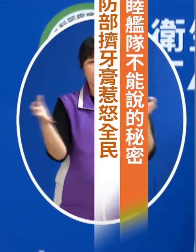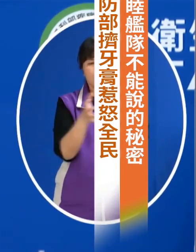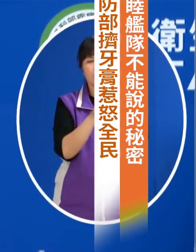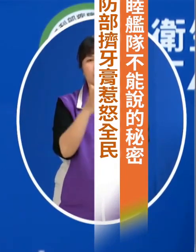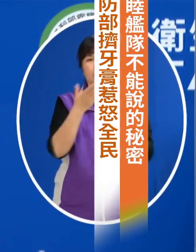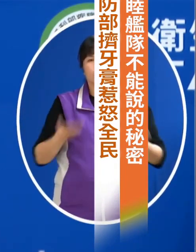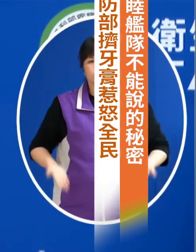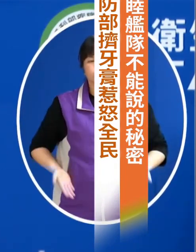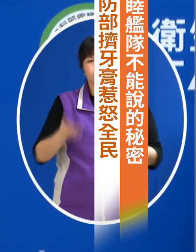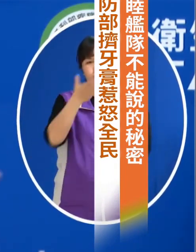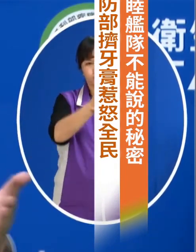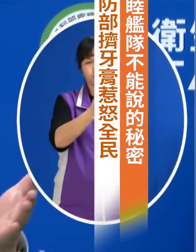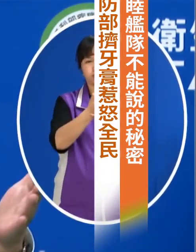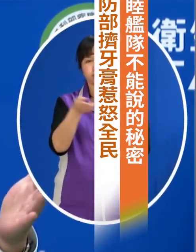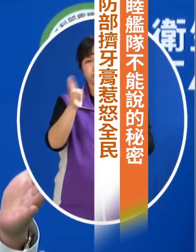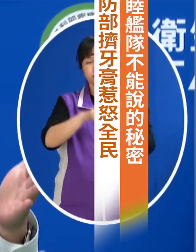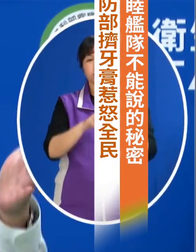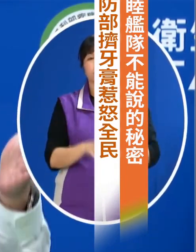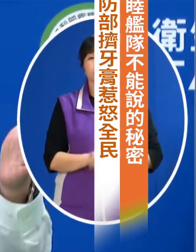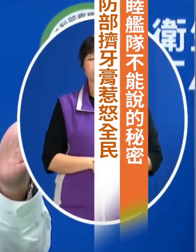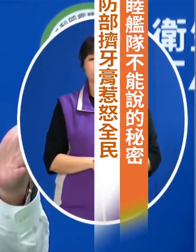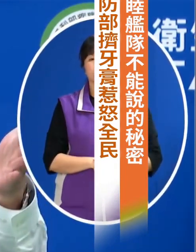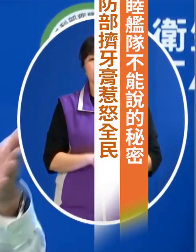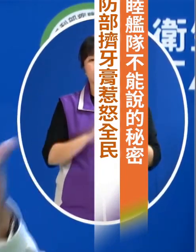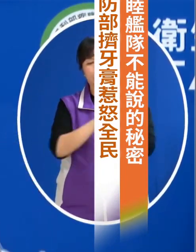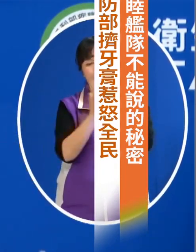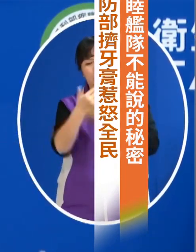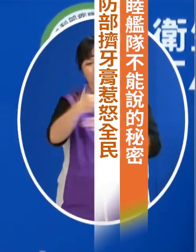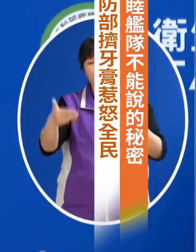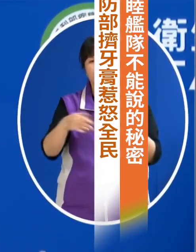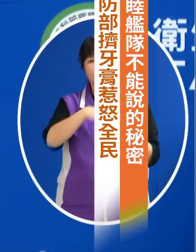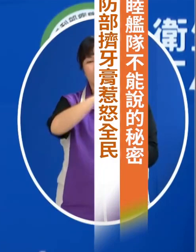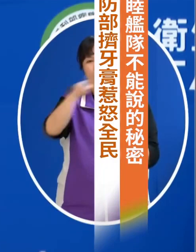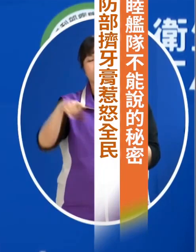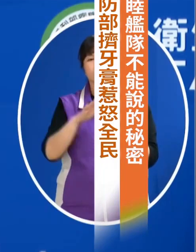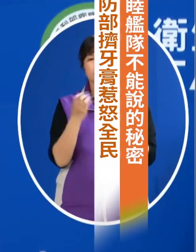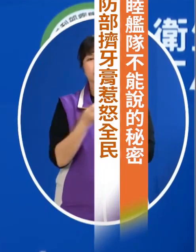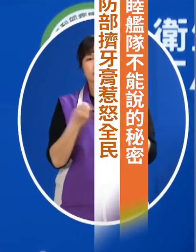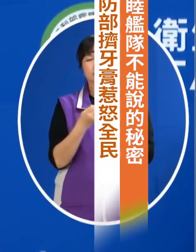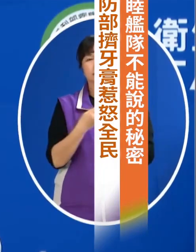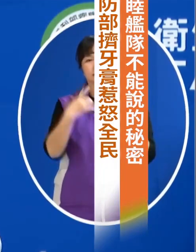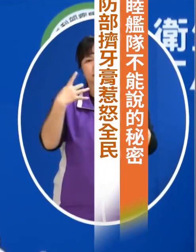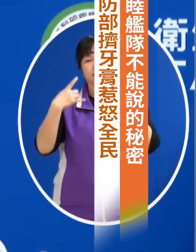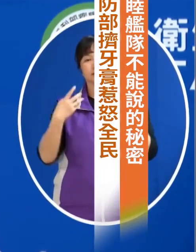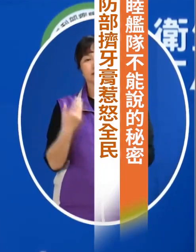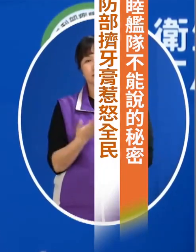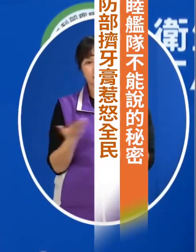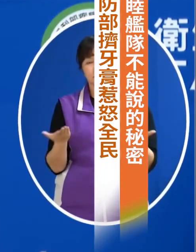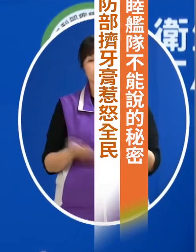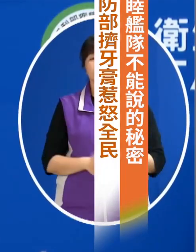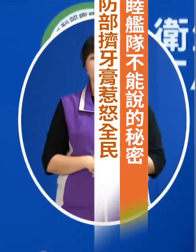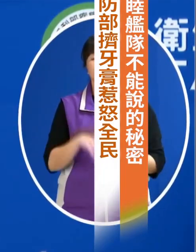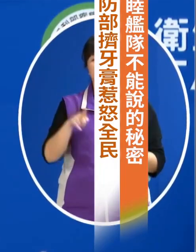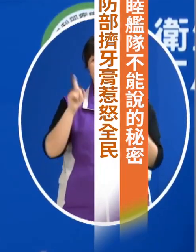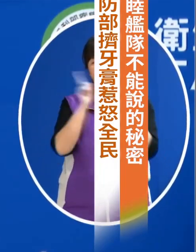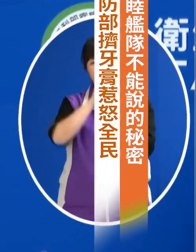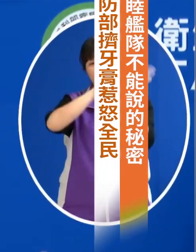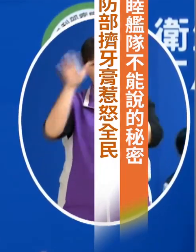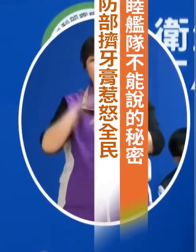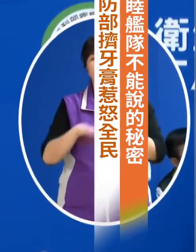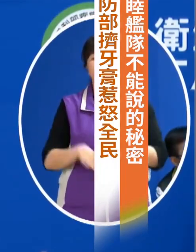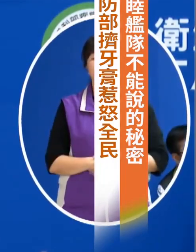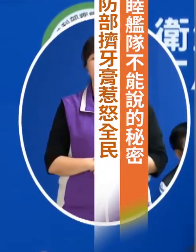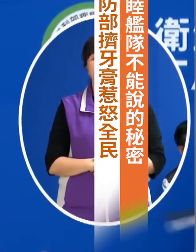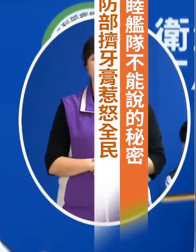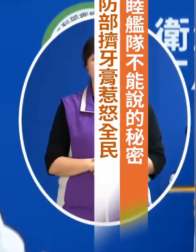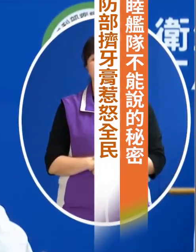假。好，那你这样在以后，我以后在这个班里面就很难存活了哈。所以都会有这样的一个情况啊。那所以